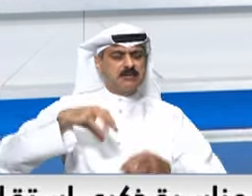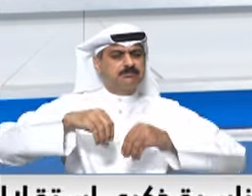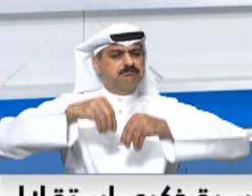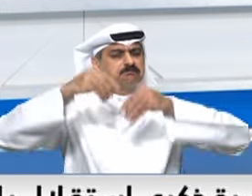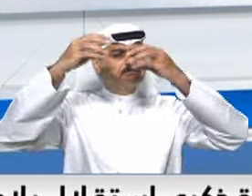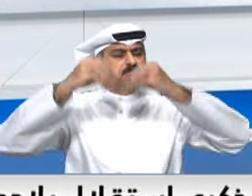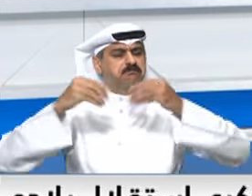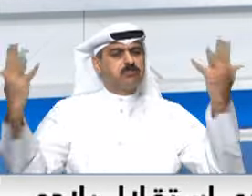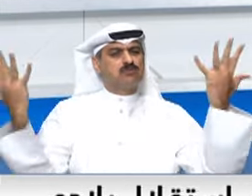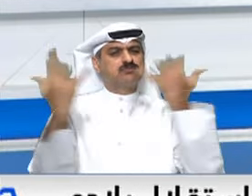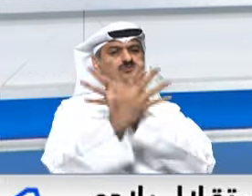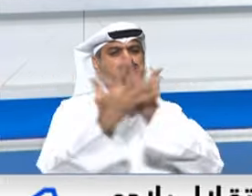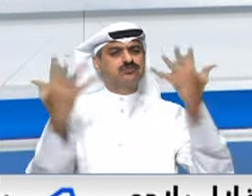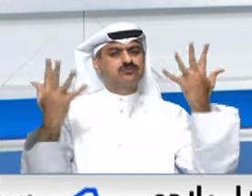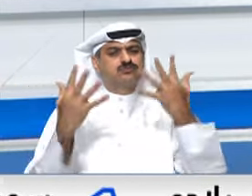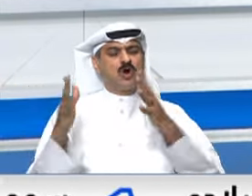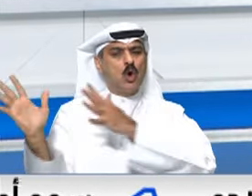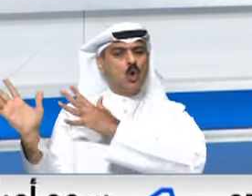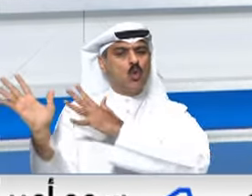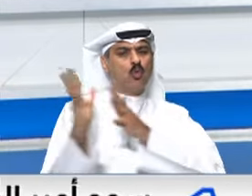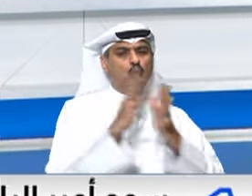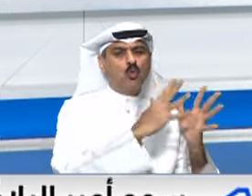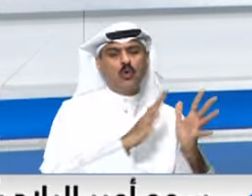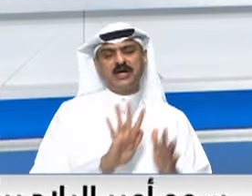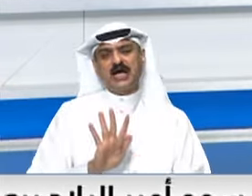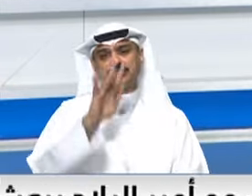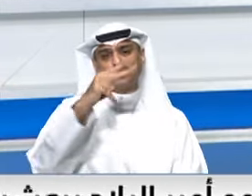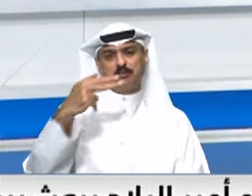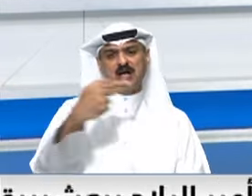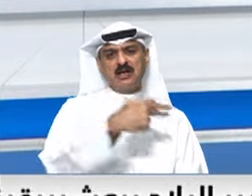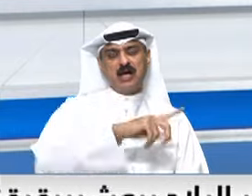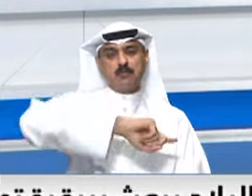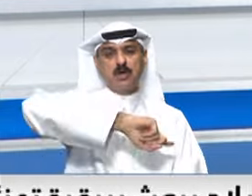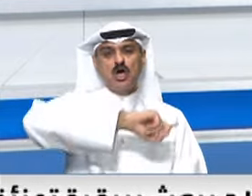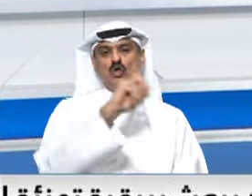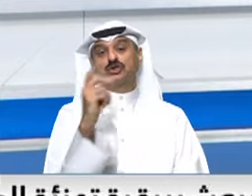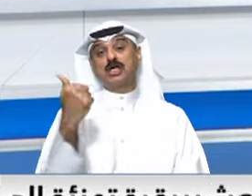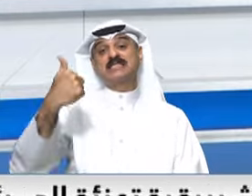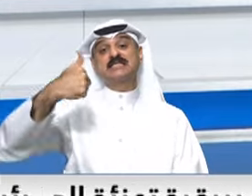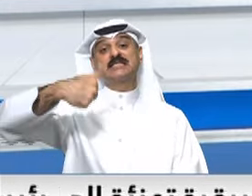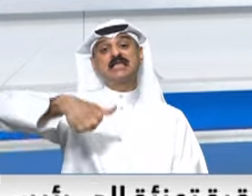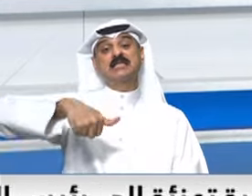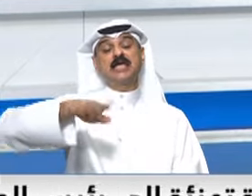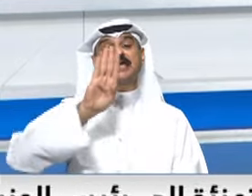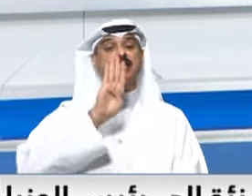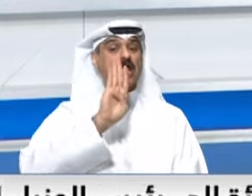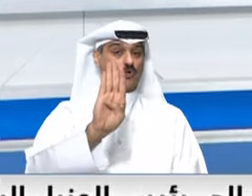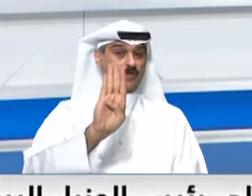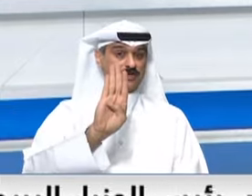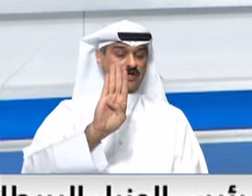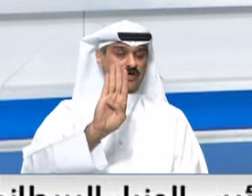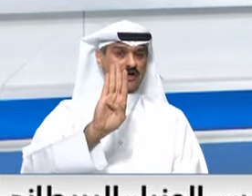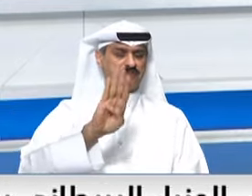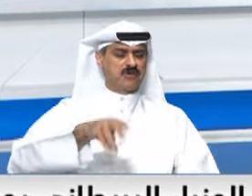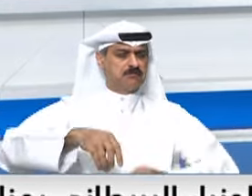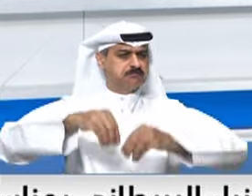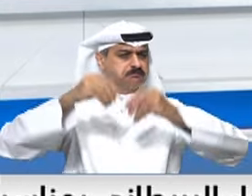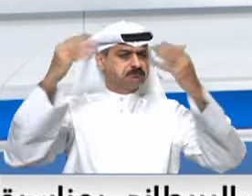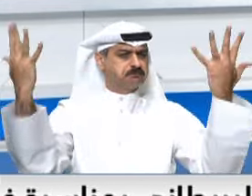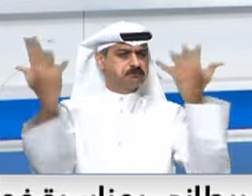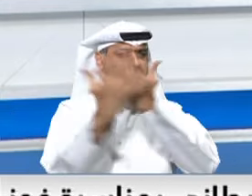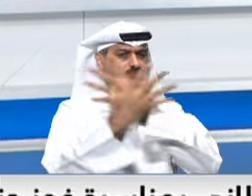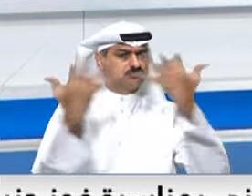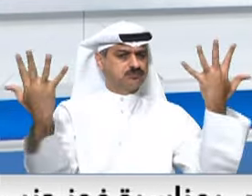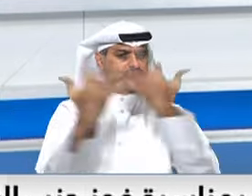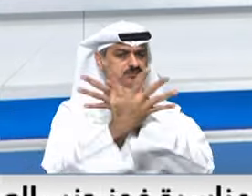الرياح الشمالية الغربية توقع أن تتجاوز هباتها لأكثر من 60 كيلومتر ساعة تكون مثيرة الغبار على بعض